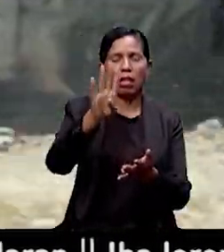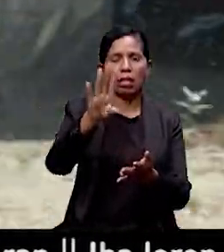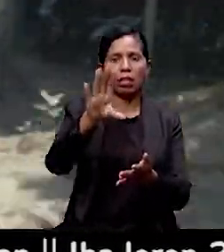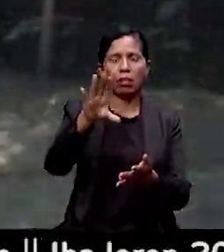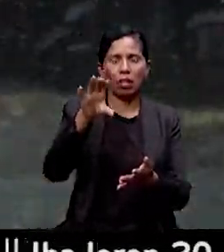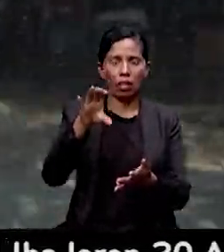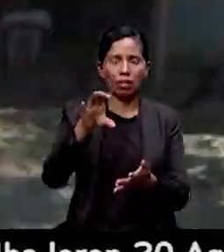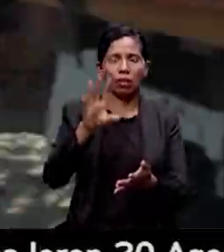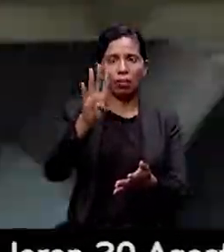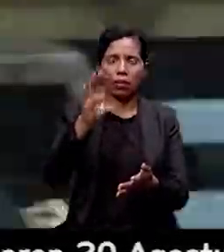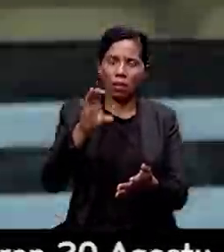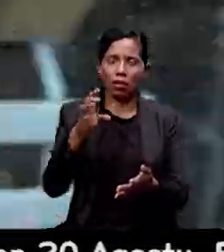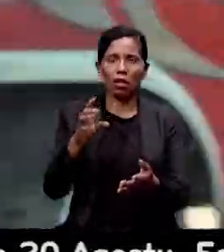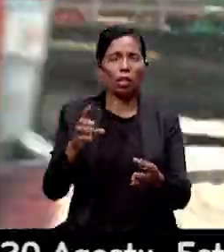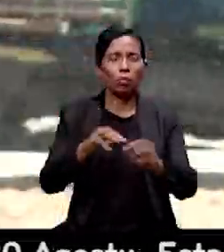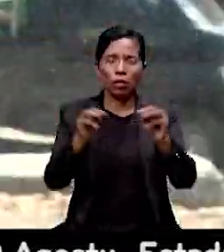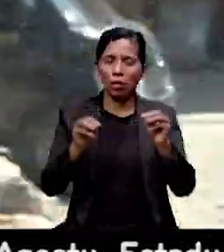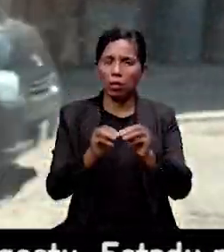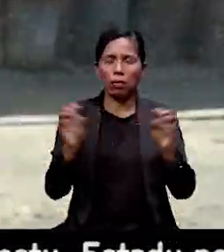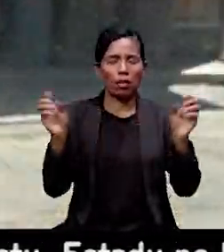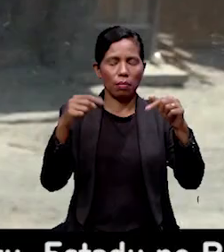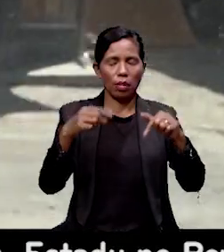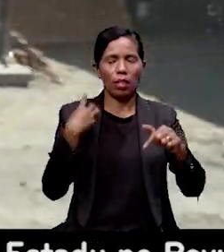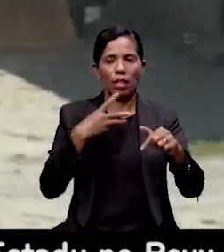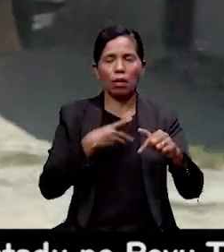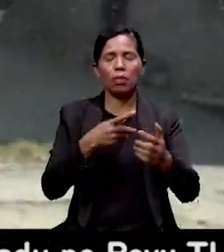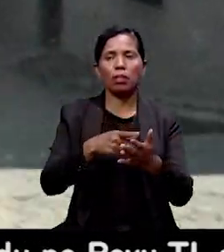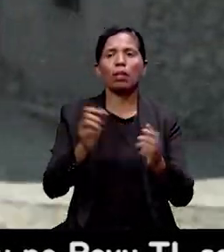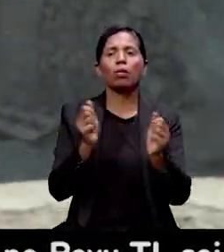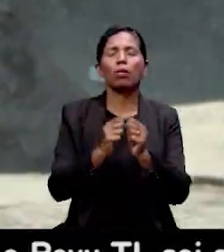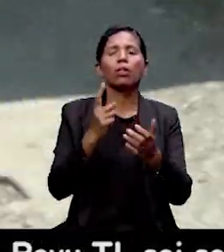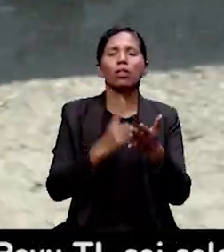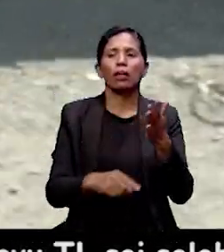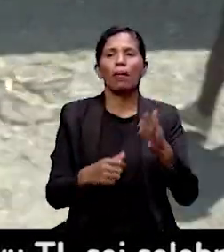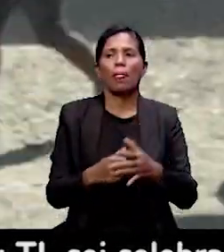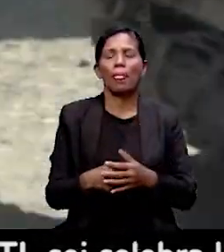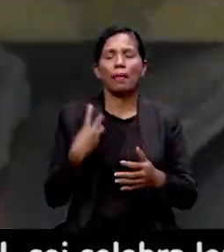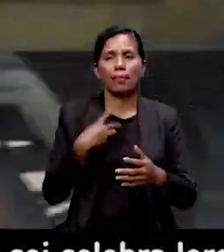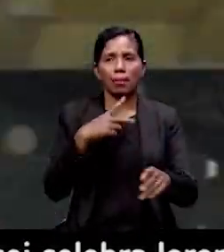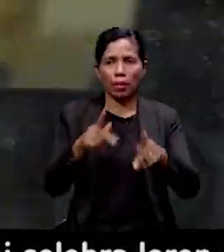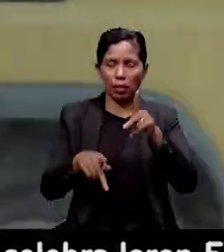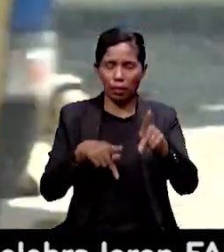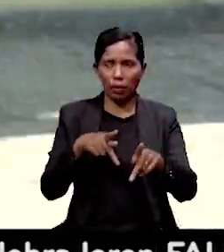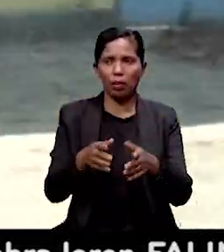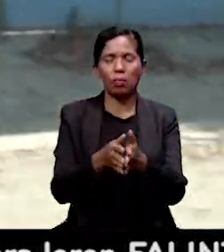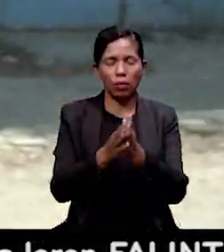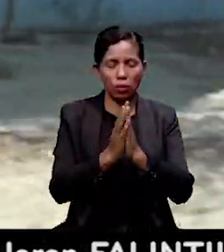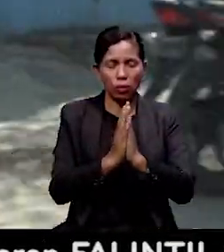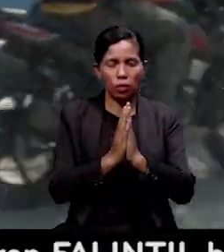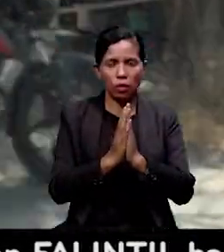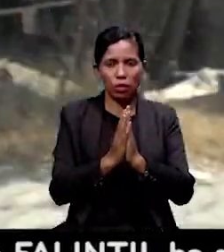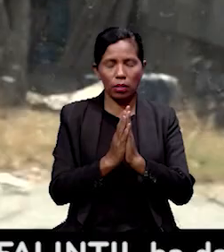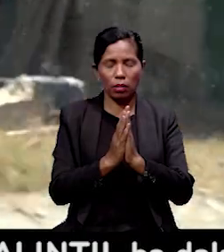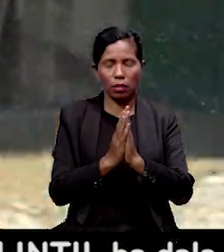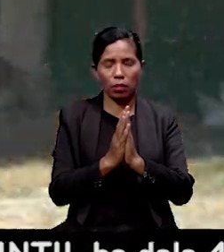mai ami mos nungka tulau sai bar buka osan antam selu ho saida ne ba ami pobu ne ami husu bot pa nai ulung